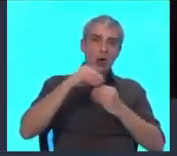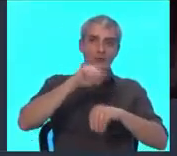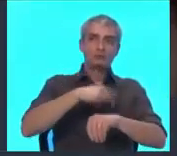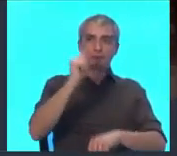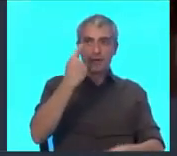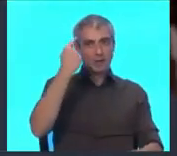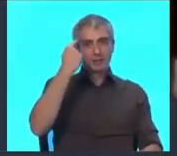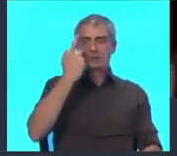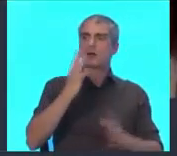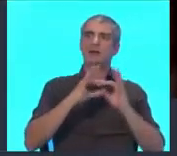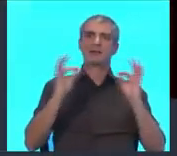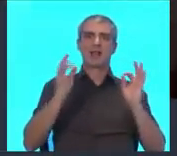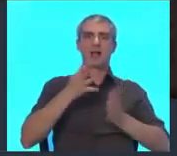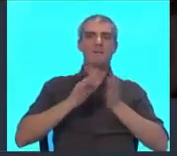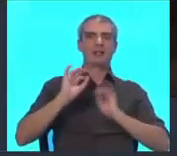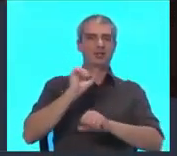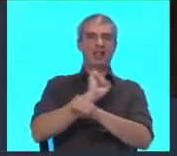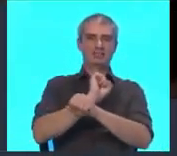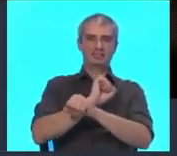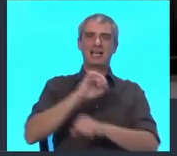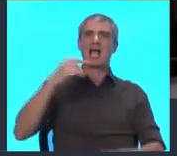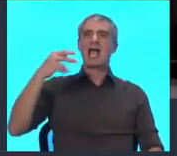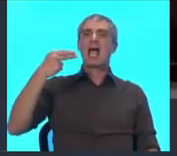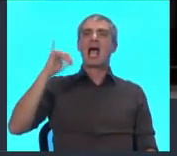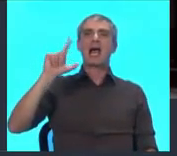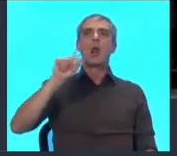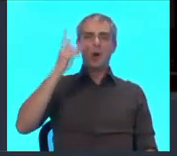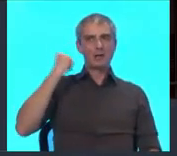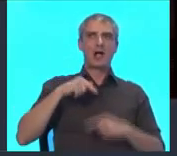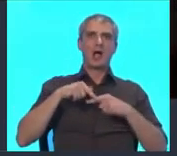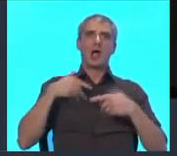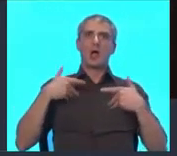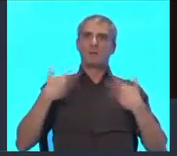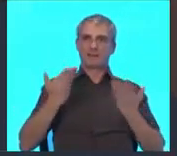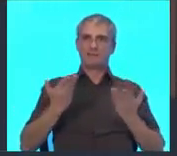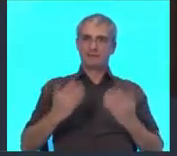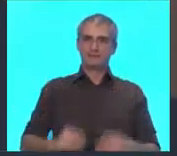בתחילת היום הזה, פרקליטו של האסיר יונתן היילו עוד היה אופטימי.